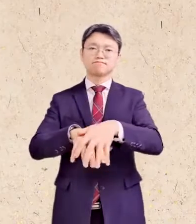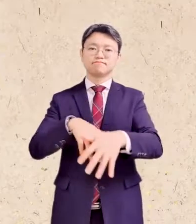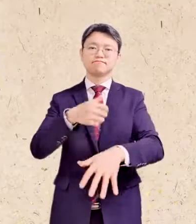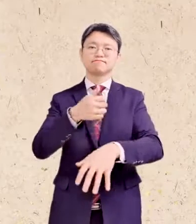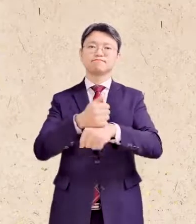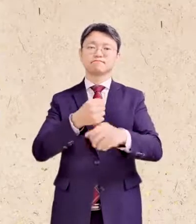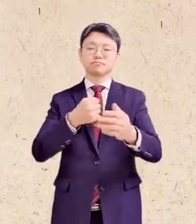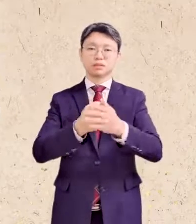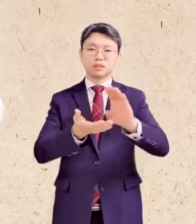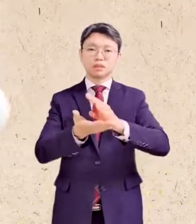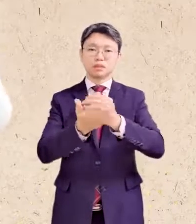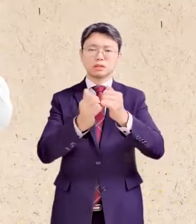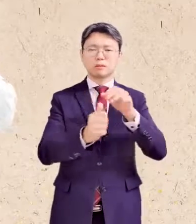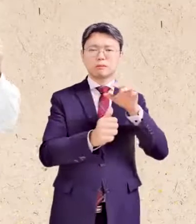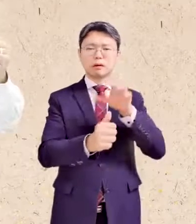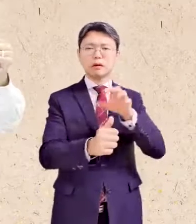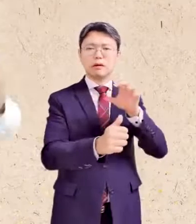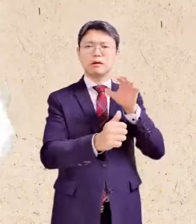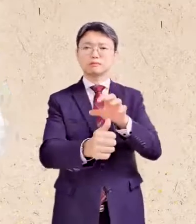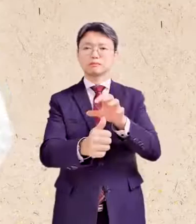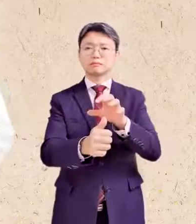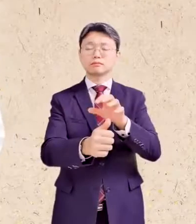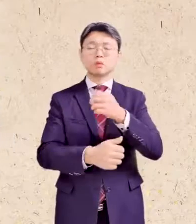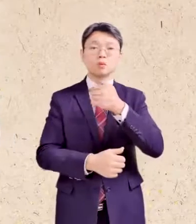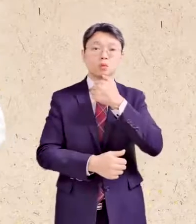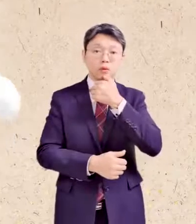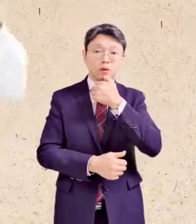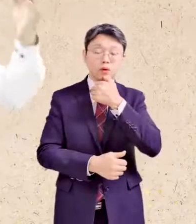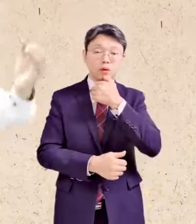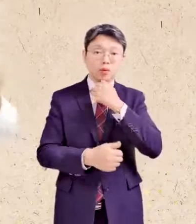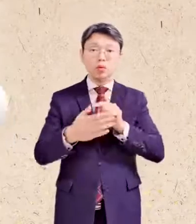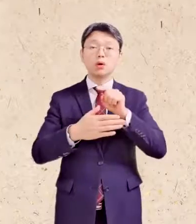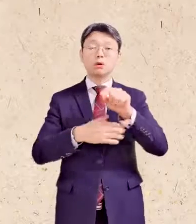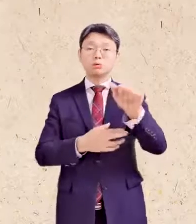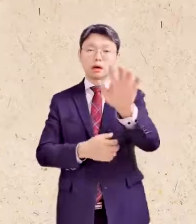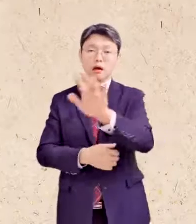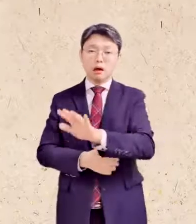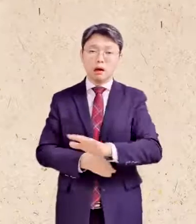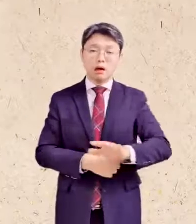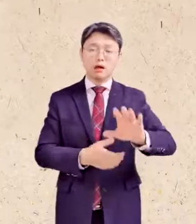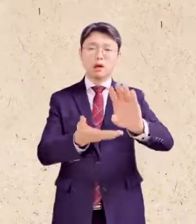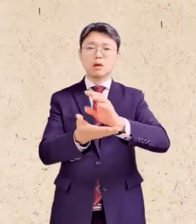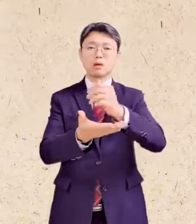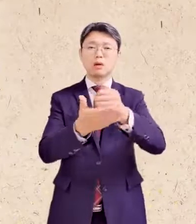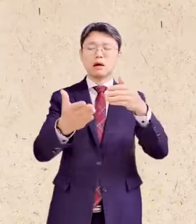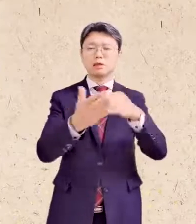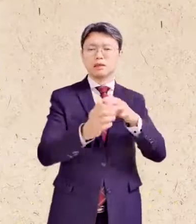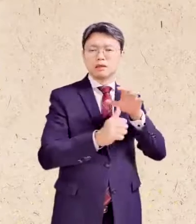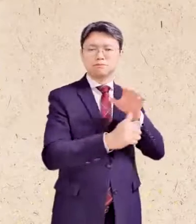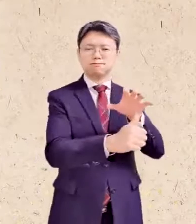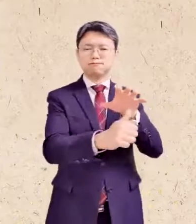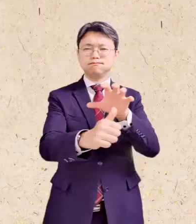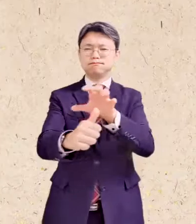제국은 조직적으로 그리스도인들을 박해하기 시작했습니다. 로마를 넘어서 소아시아의